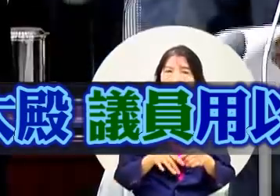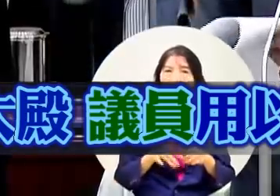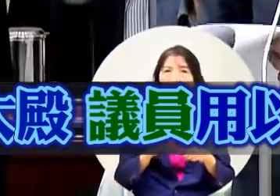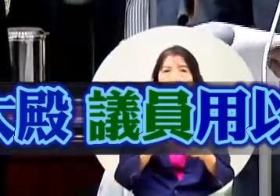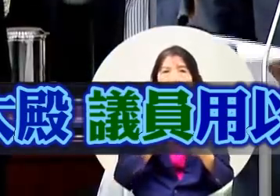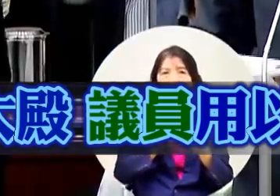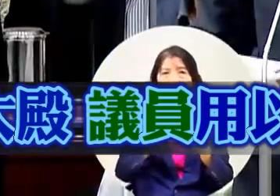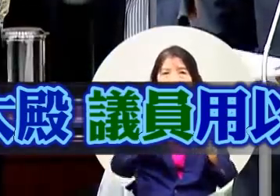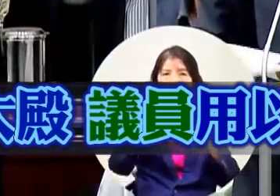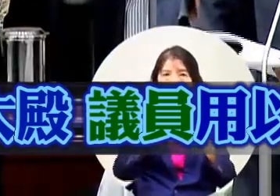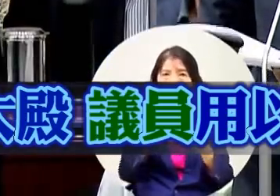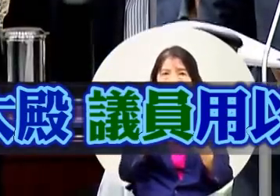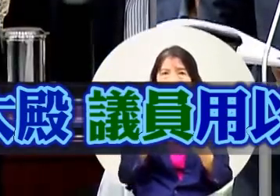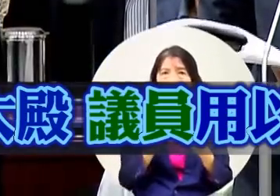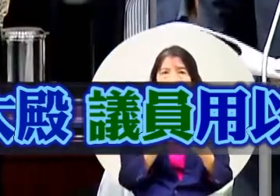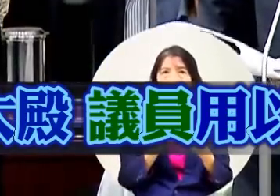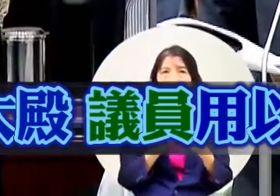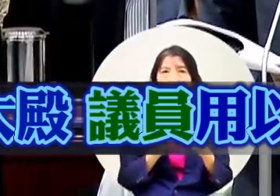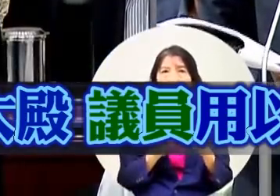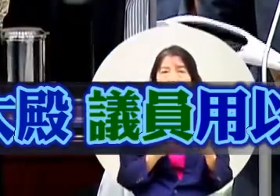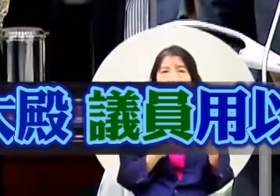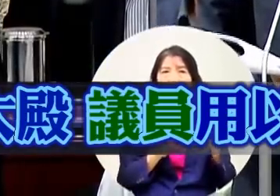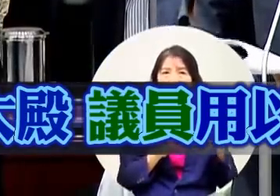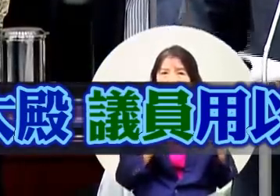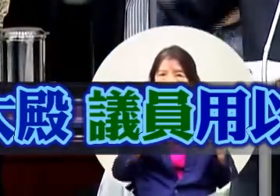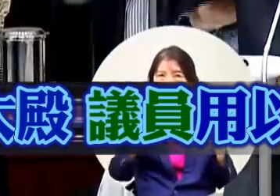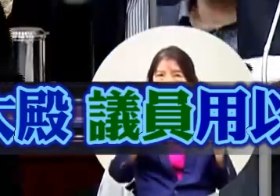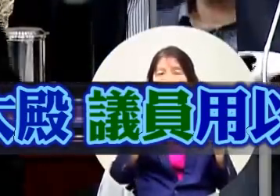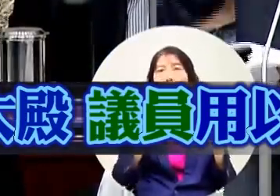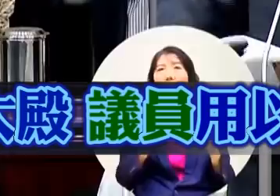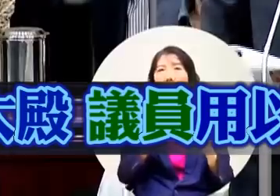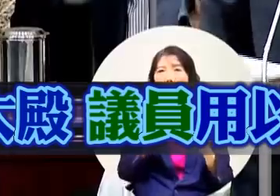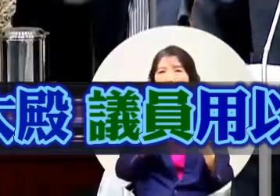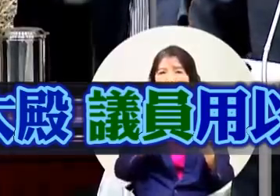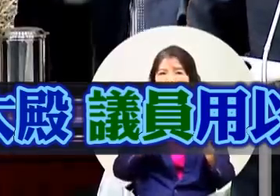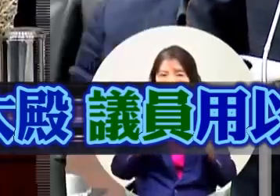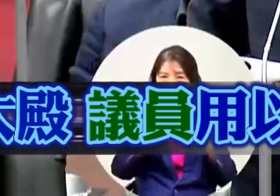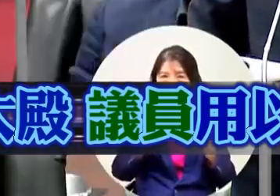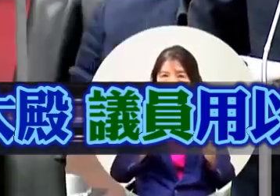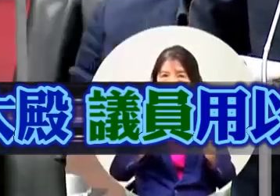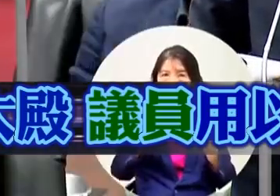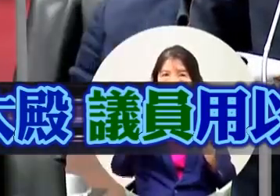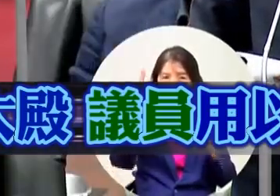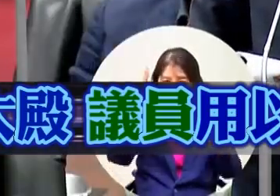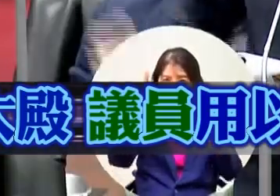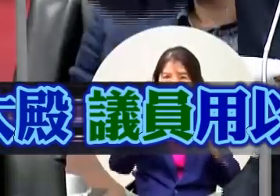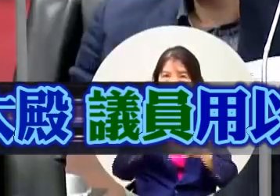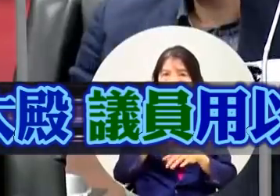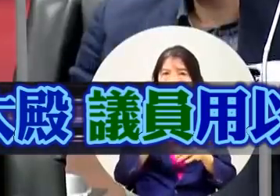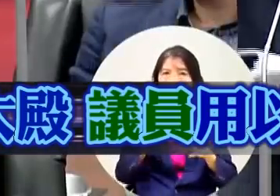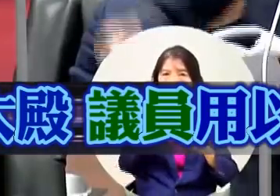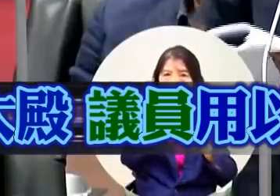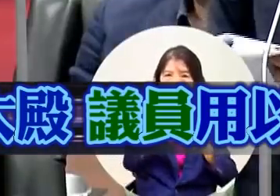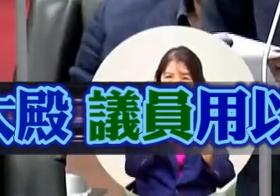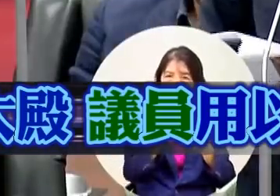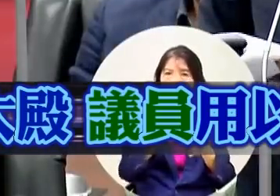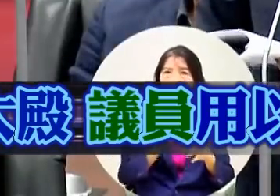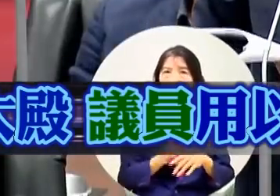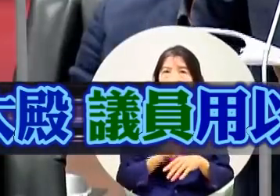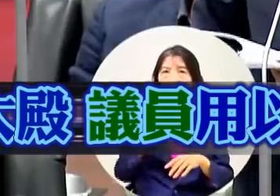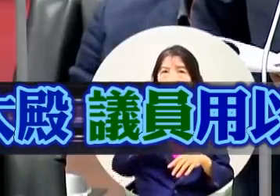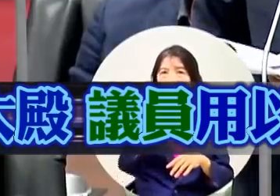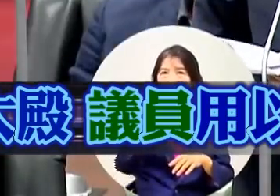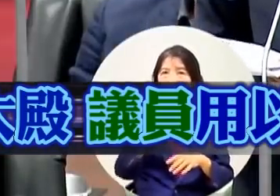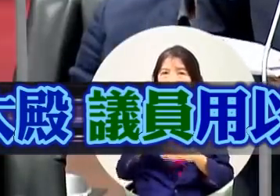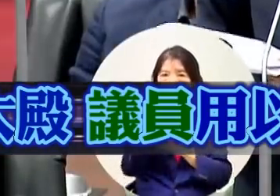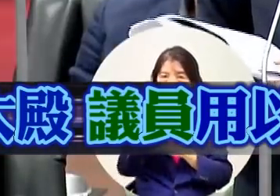啊， 那1:4，好， 四个，好，答对了。这个社会局长很认真，他们在就任前，局长你请坐，他们很